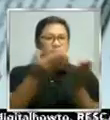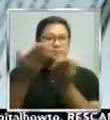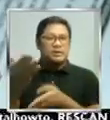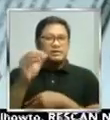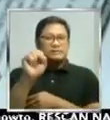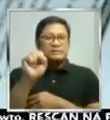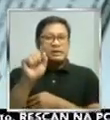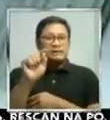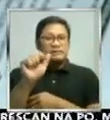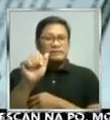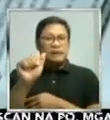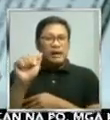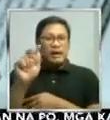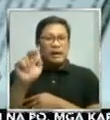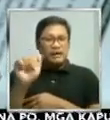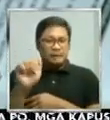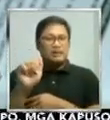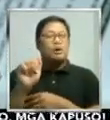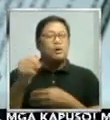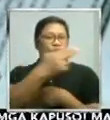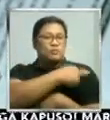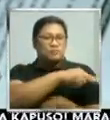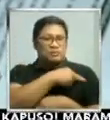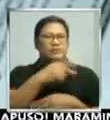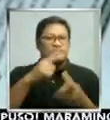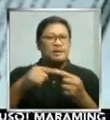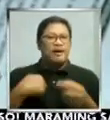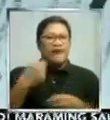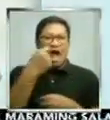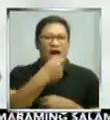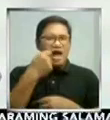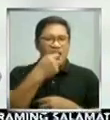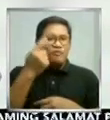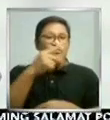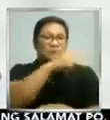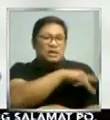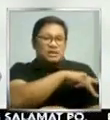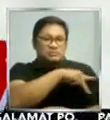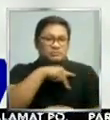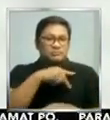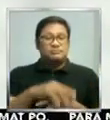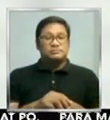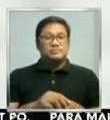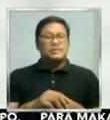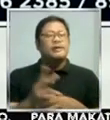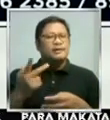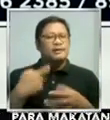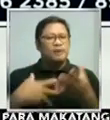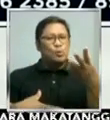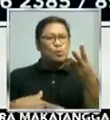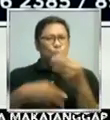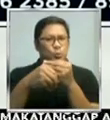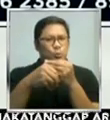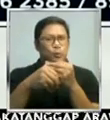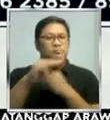nito, isasagawa rin ang swabbing sa mga suspected COVID-19 patients. Sa huling tala ng Manila Health